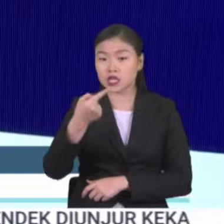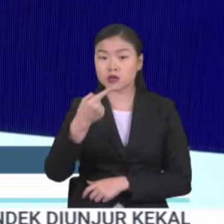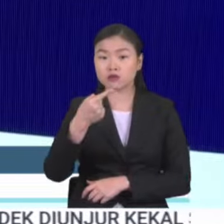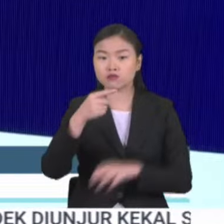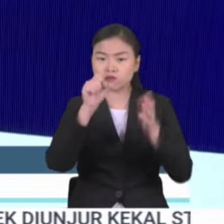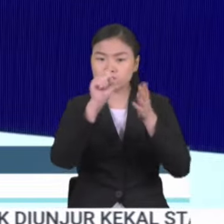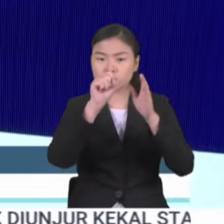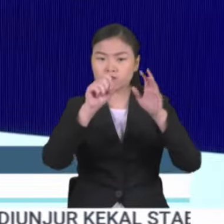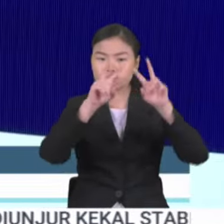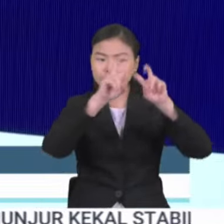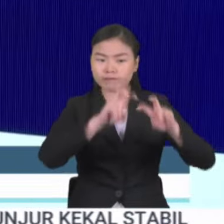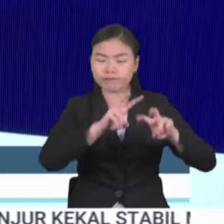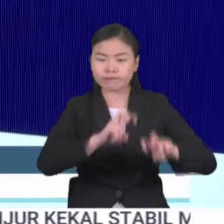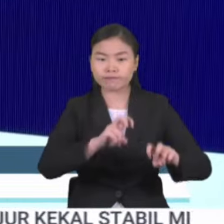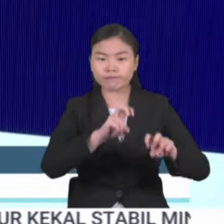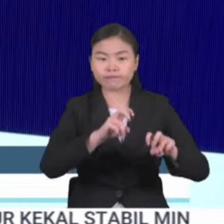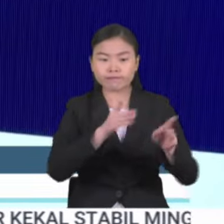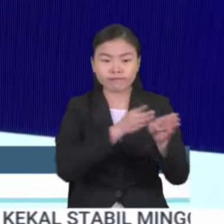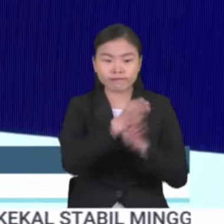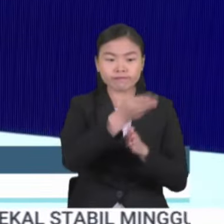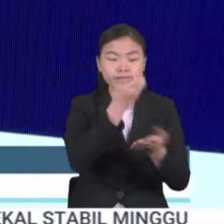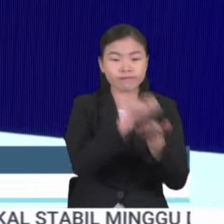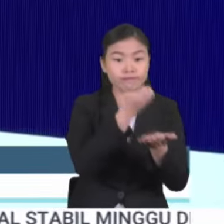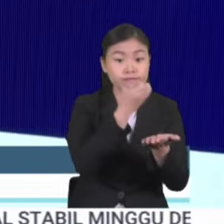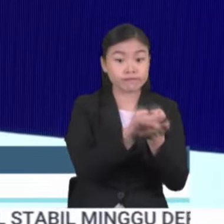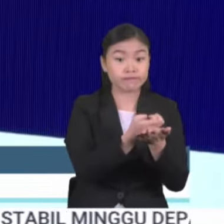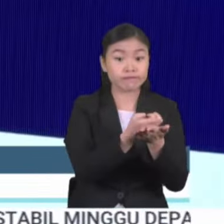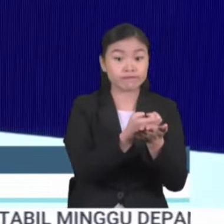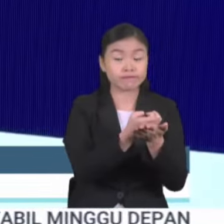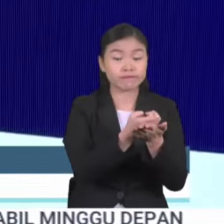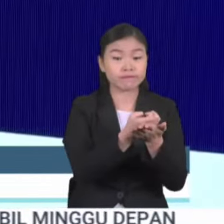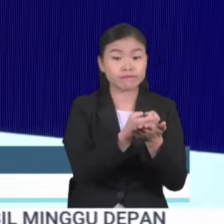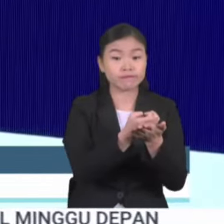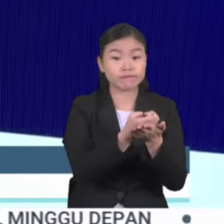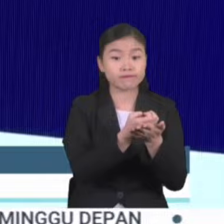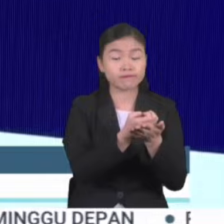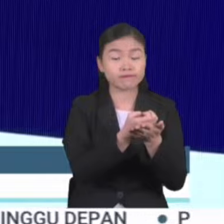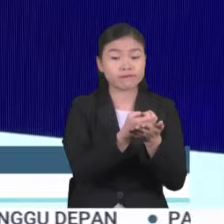kajian pakar-pakar ekonomi antarabangsa, Malaysia ini dengan